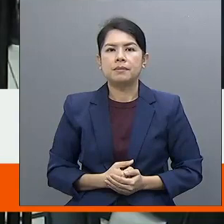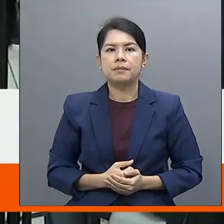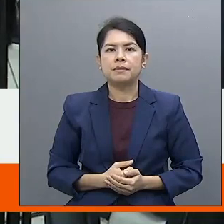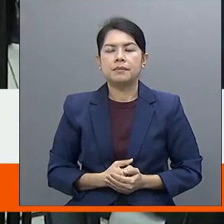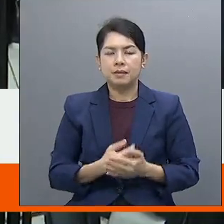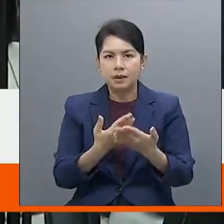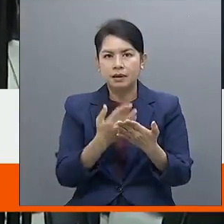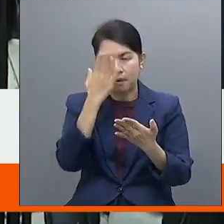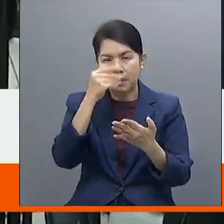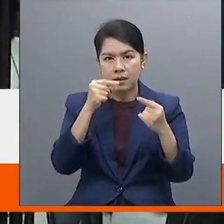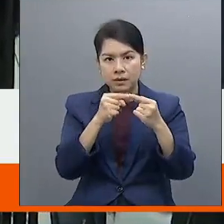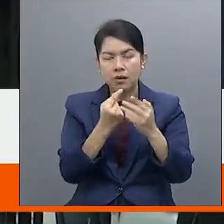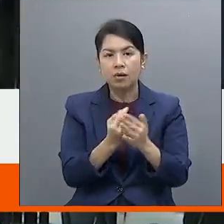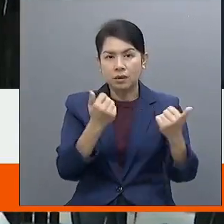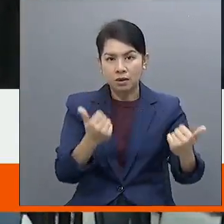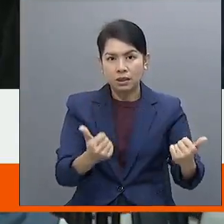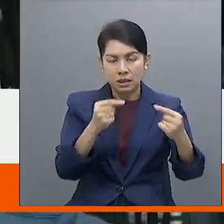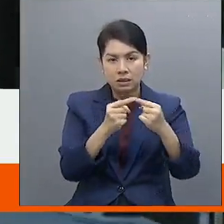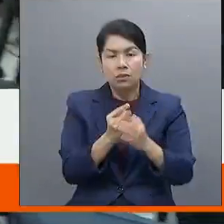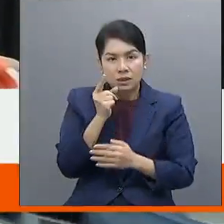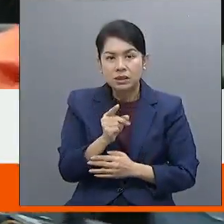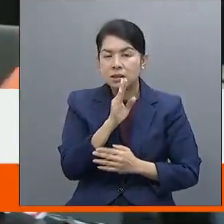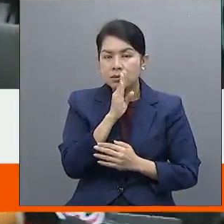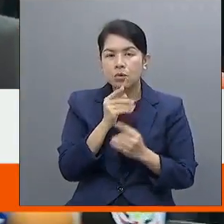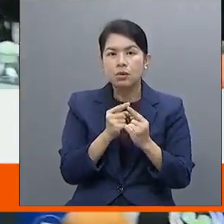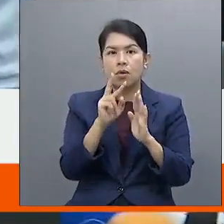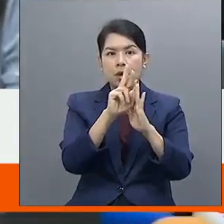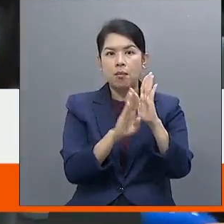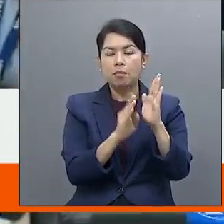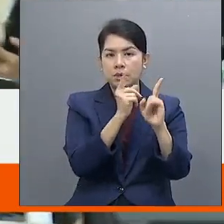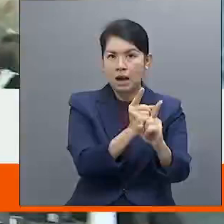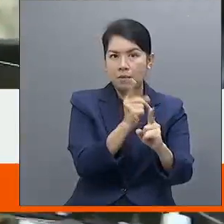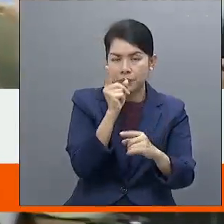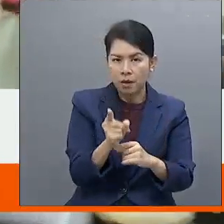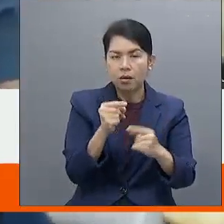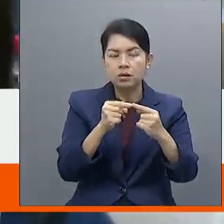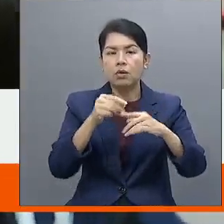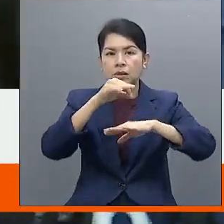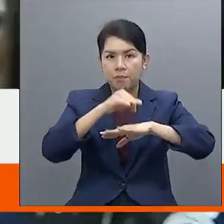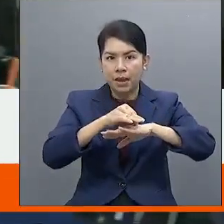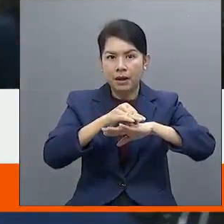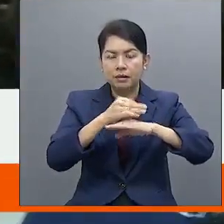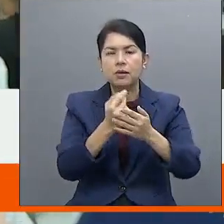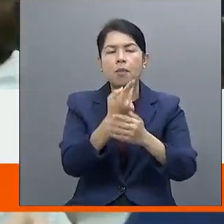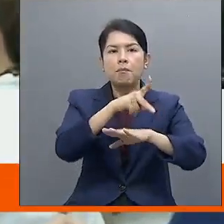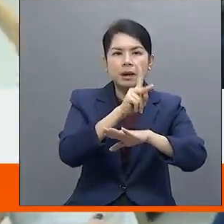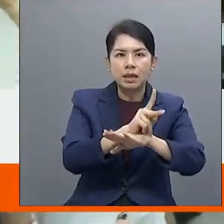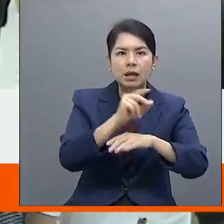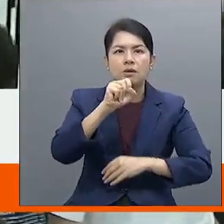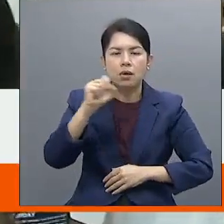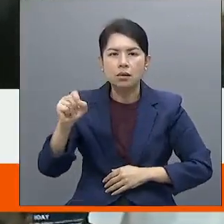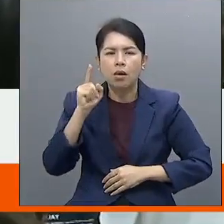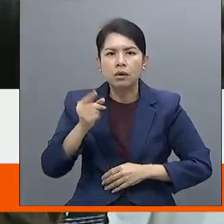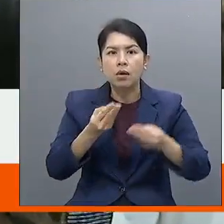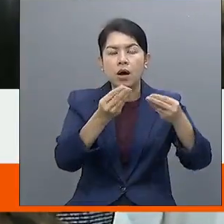จะต้องให้ก้าวไกลเขาได้ประธานสภา ค่ะ เพราะคุณก็รู้ว่านายกรัฐมนตรีของพิธาเนี่ยโอกาสได้น้อย